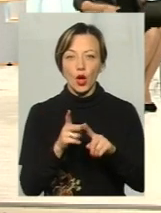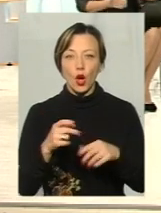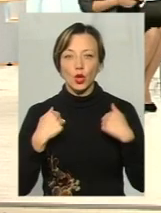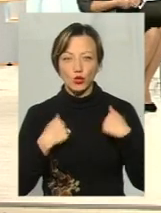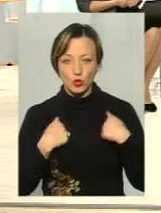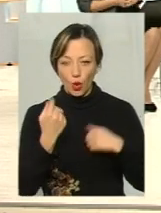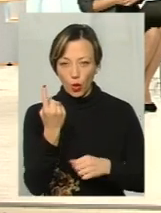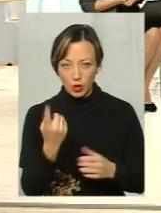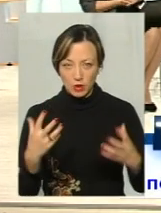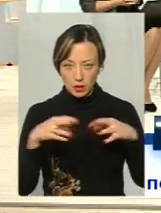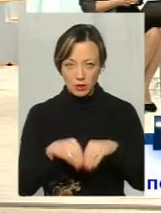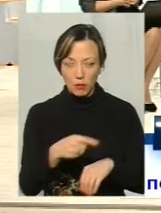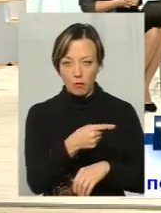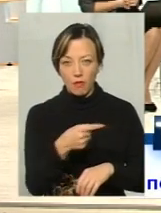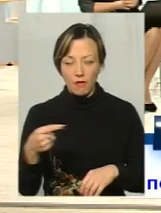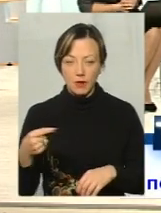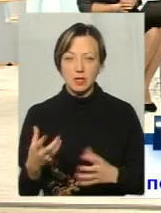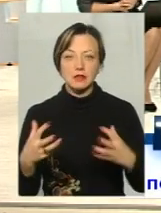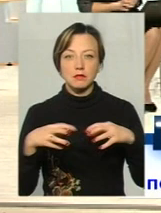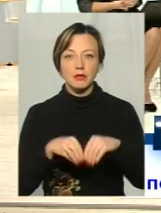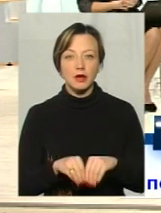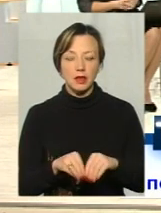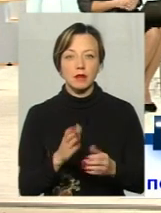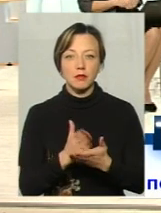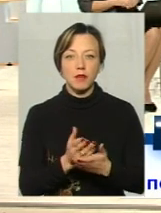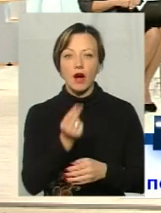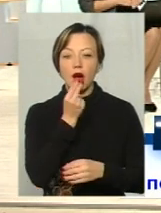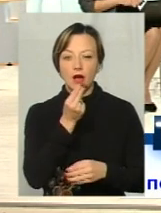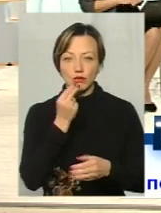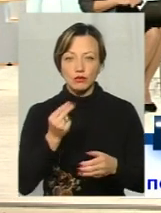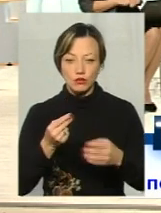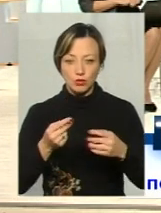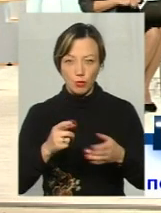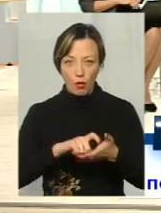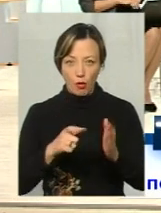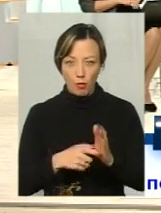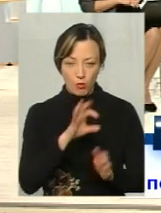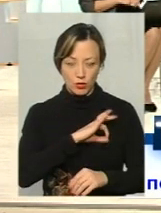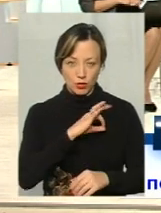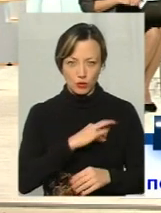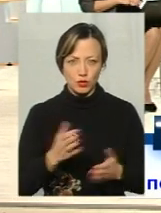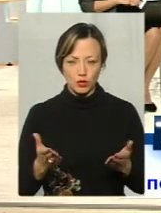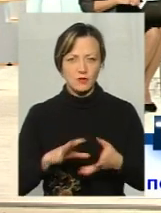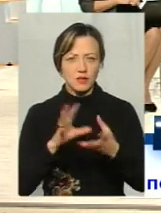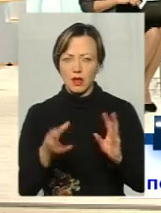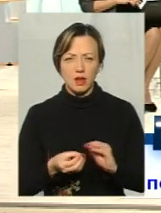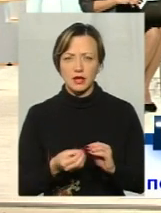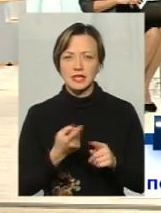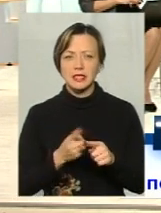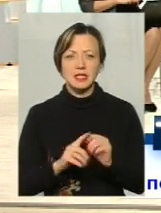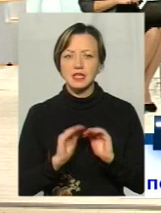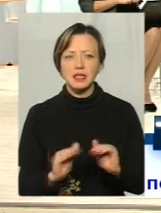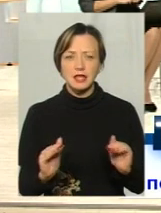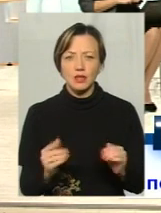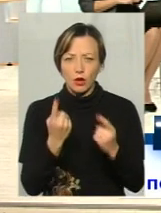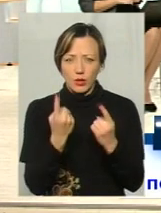душом одним на поверх, вони спільним харчоблоком користуються. І взагалі, ці діти, вони